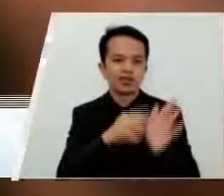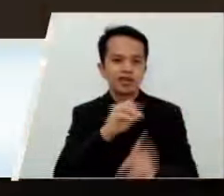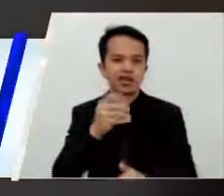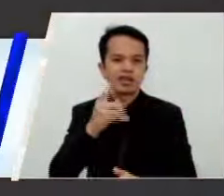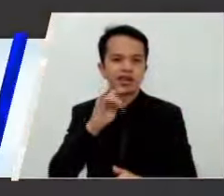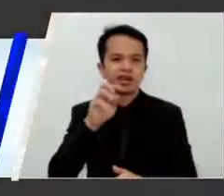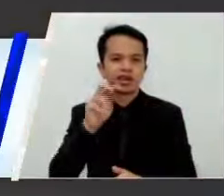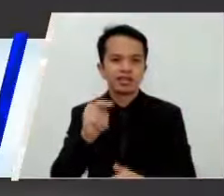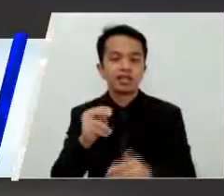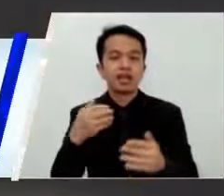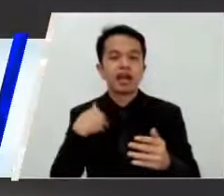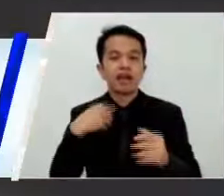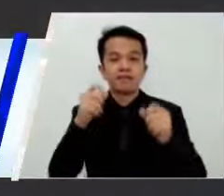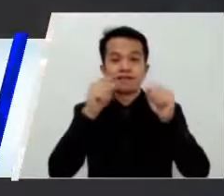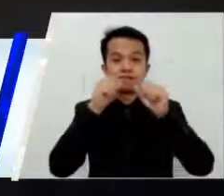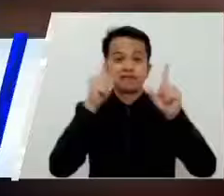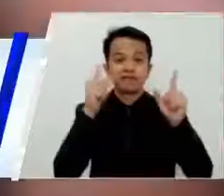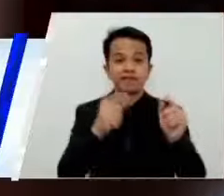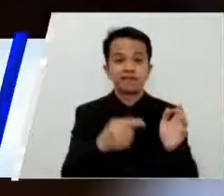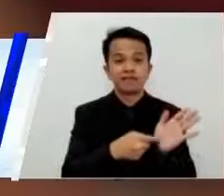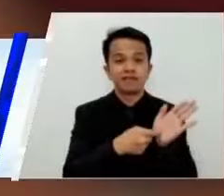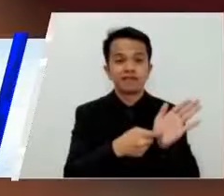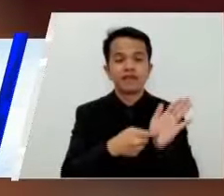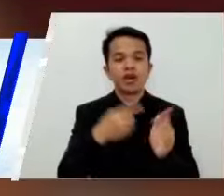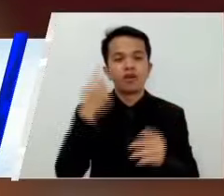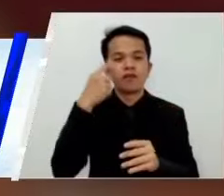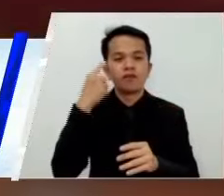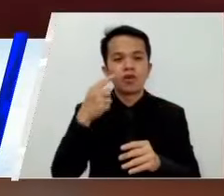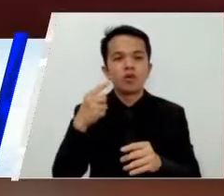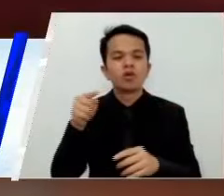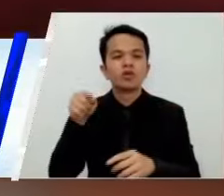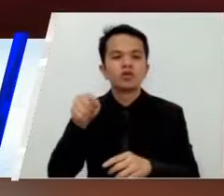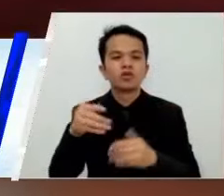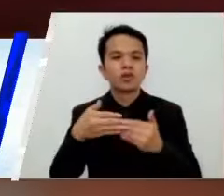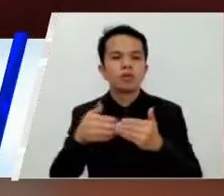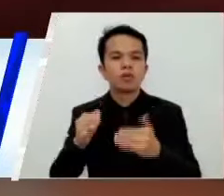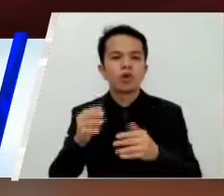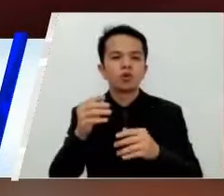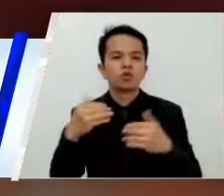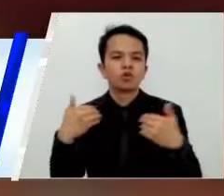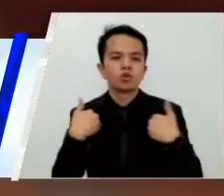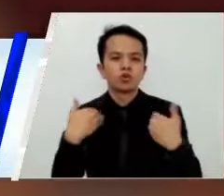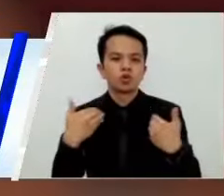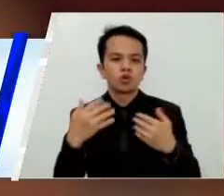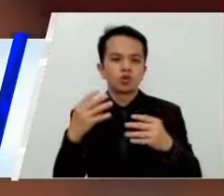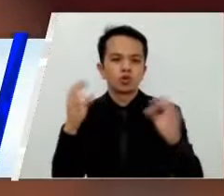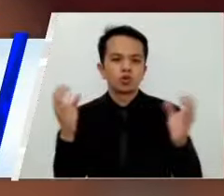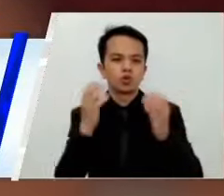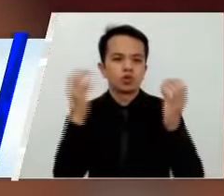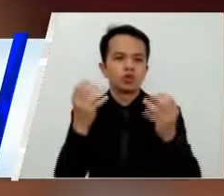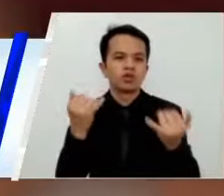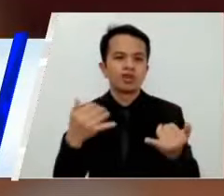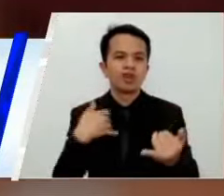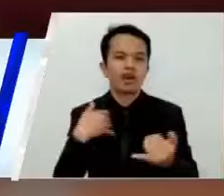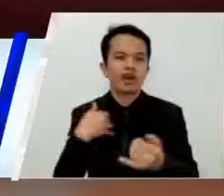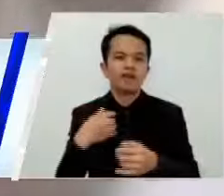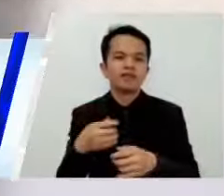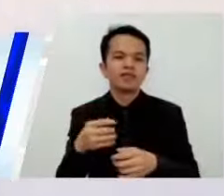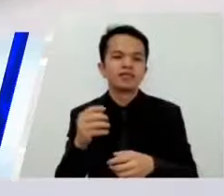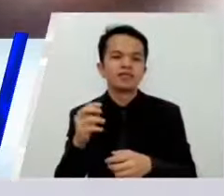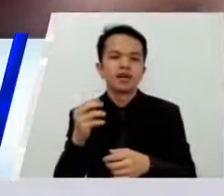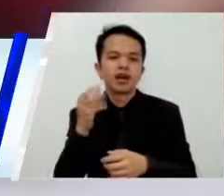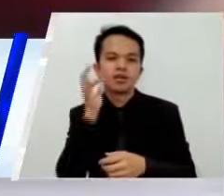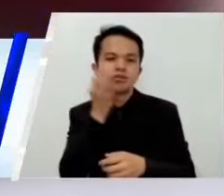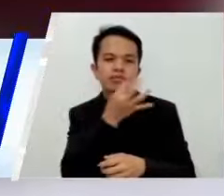pagsurpresa ni Alden kay Kathryn sa kanyang post-birthday celebration. May dalang big bouquet of roses at gift si